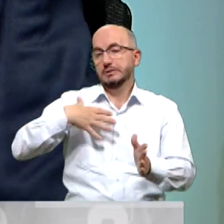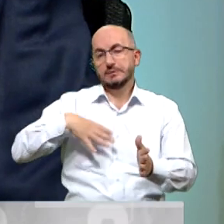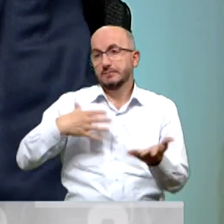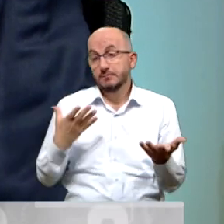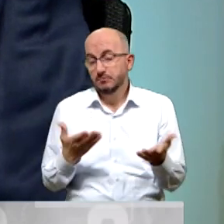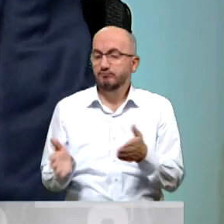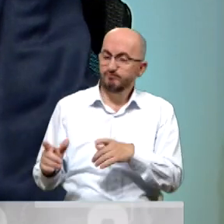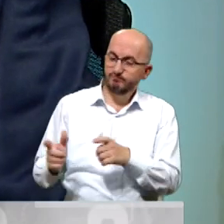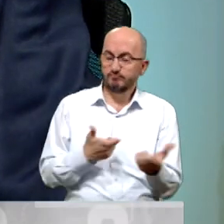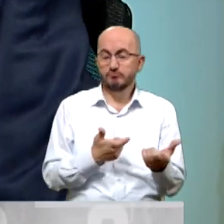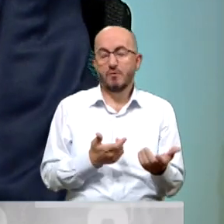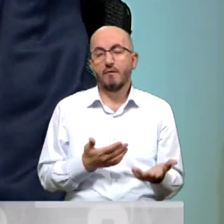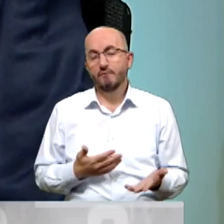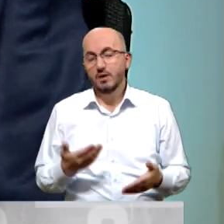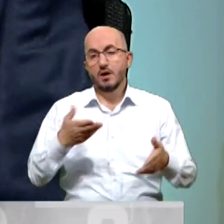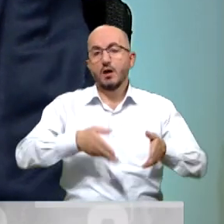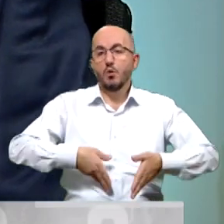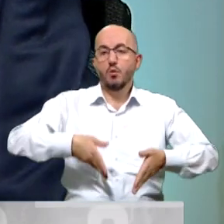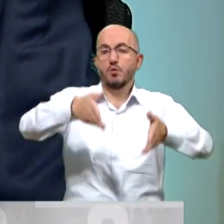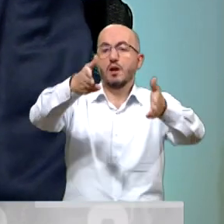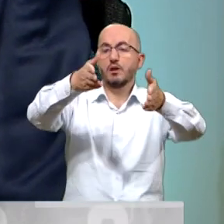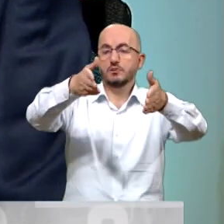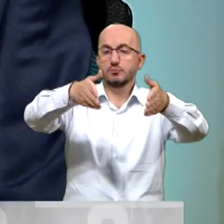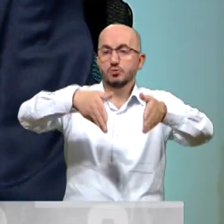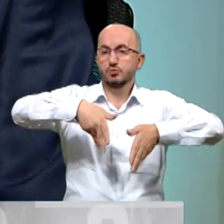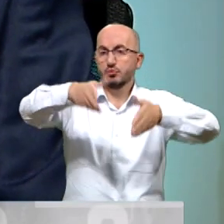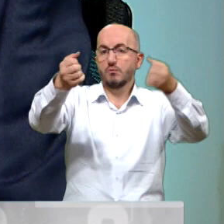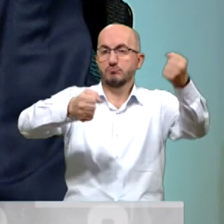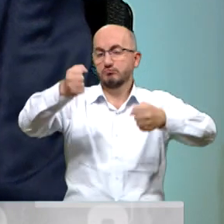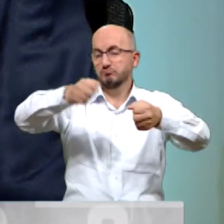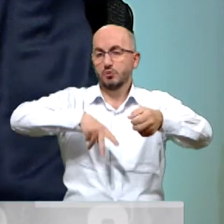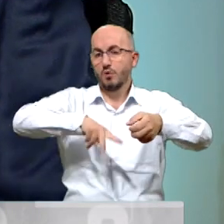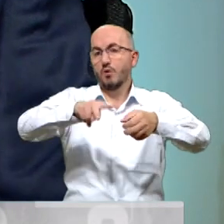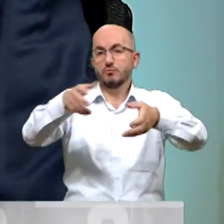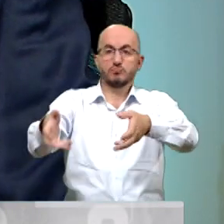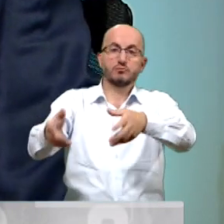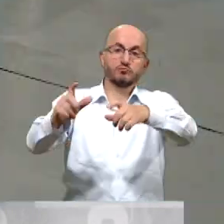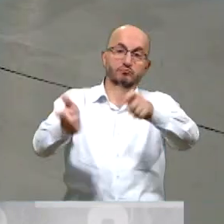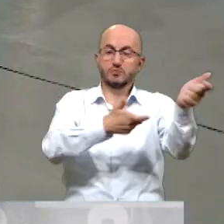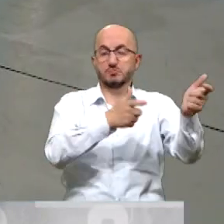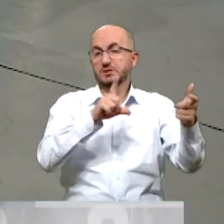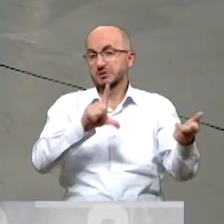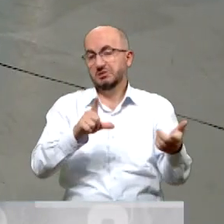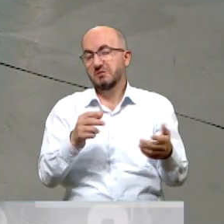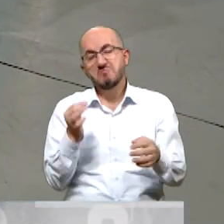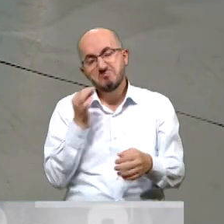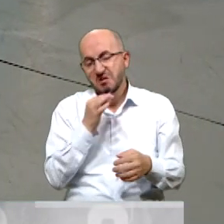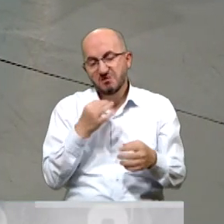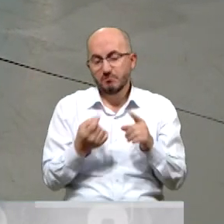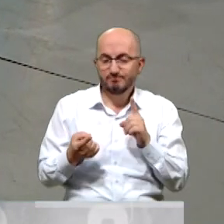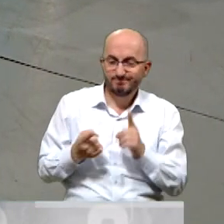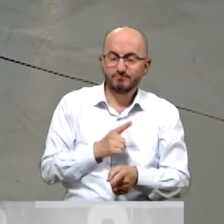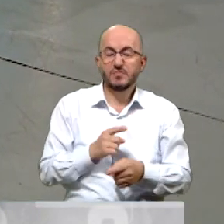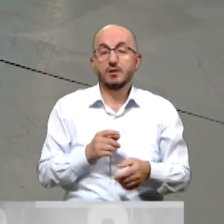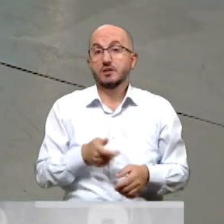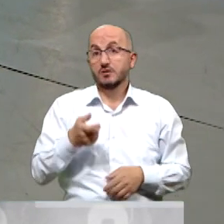Veya umumi bir yoldur, yani bir yol geçecektir, oradan alınması gerekir. Ve benzeri bir takım